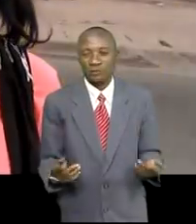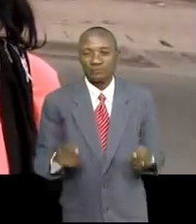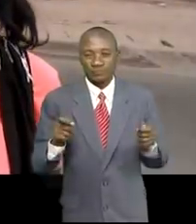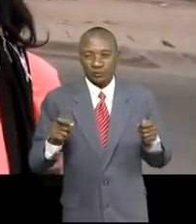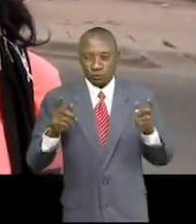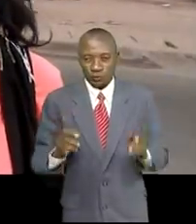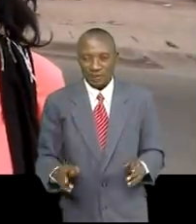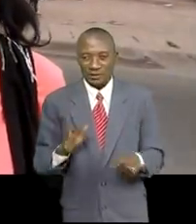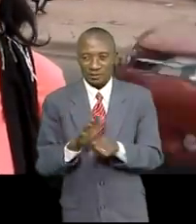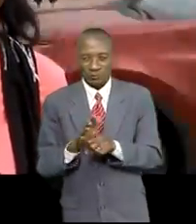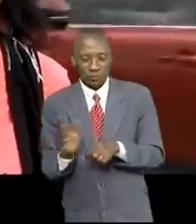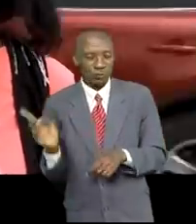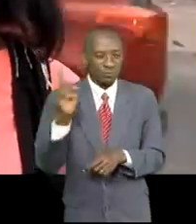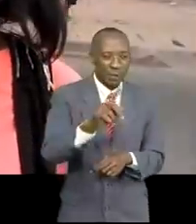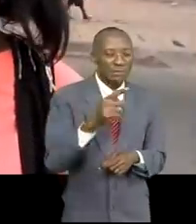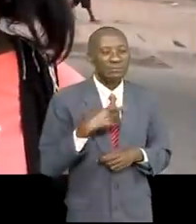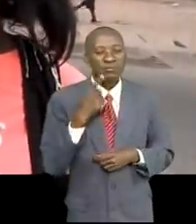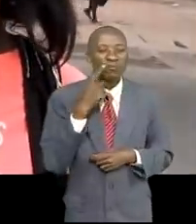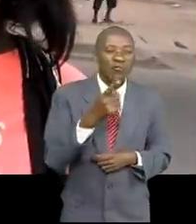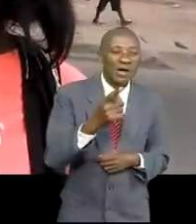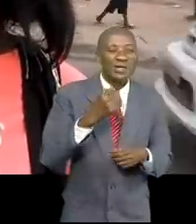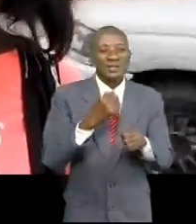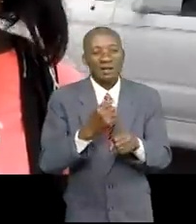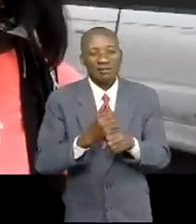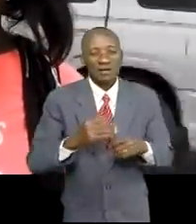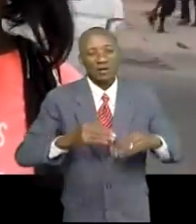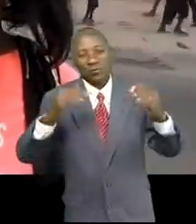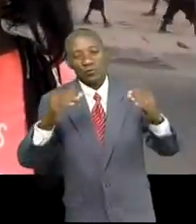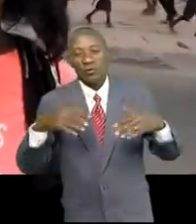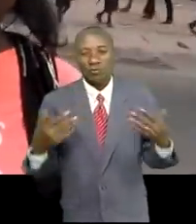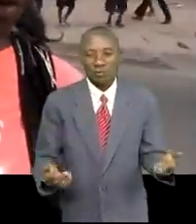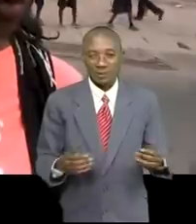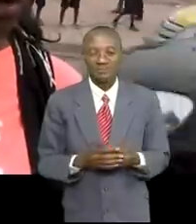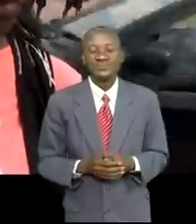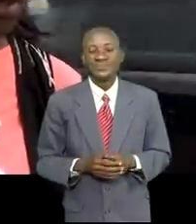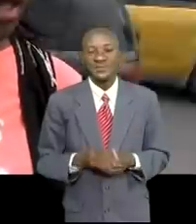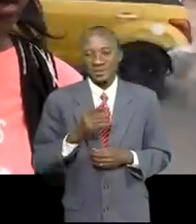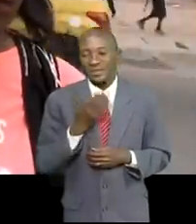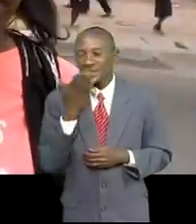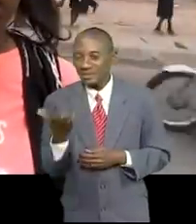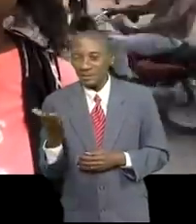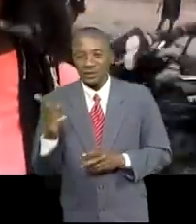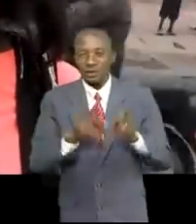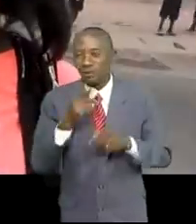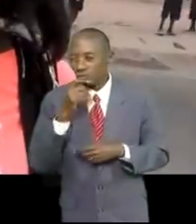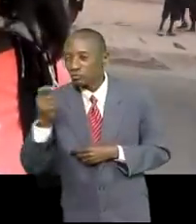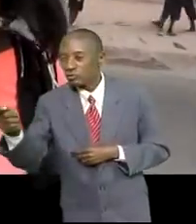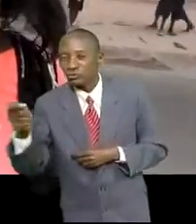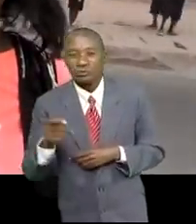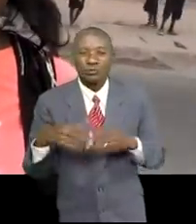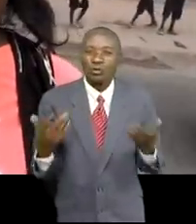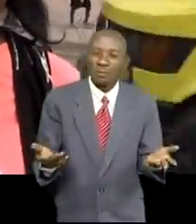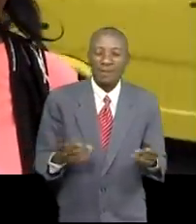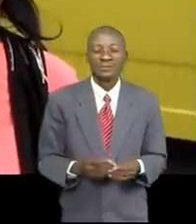Je suis contente que ça soit enfin fini. Parce que ça a un peu duré, il y avait beaucoup d'embouteillages au fait à cause des